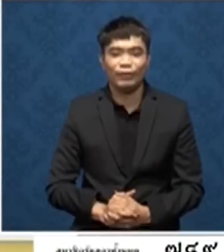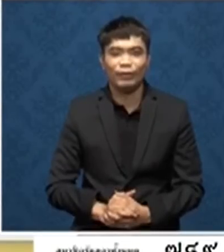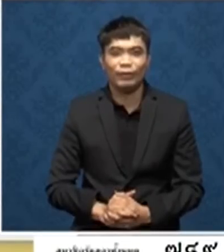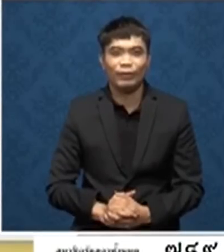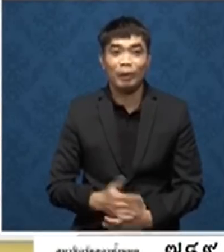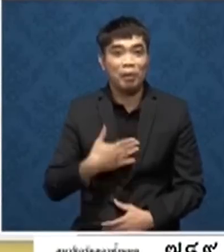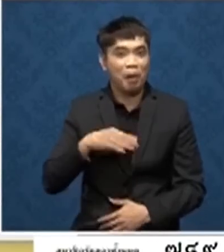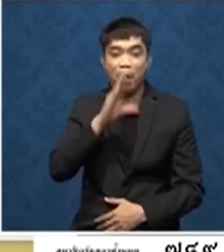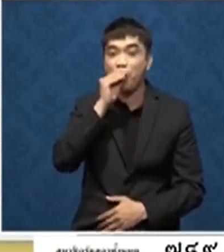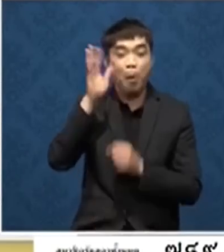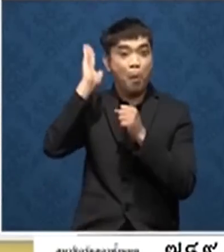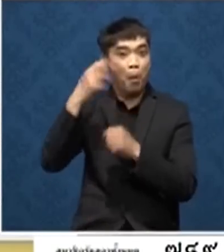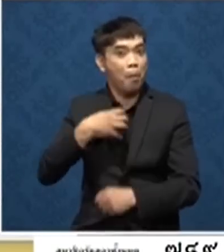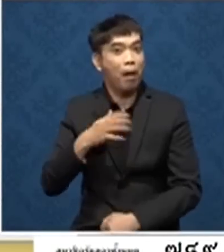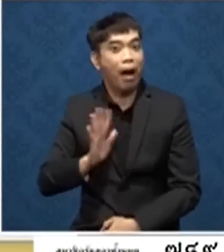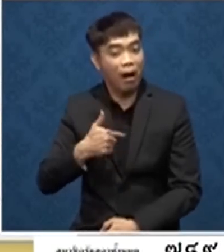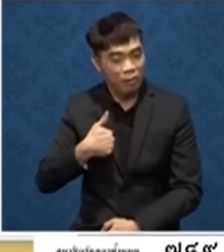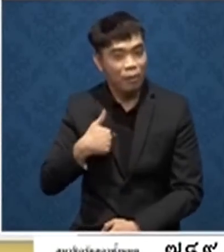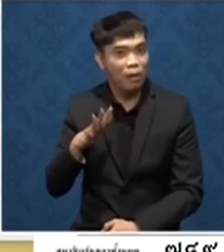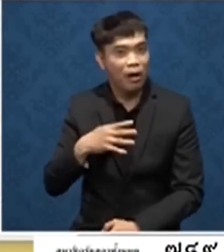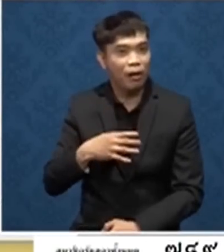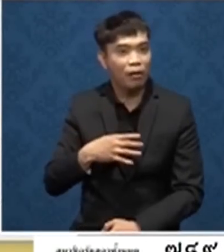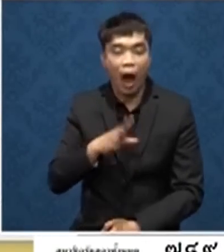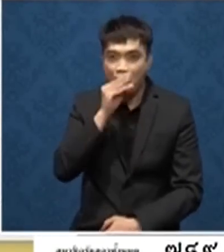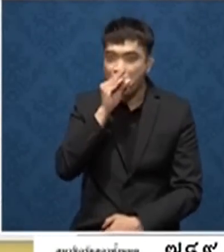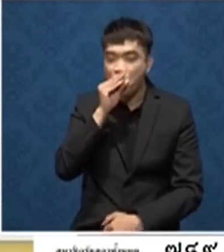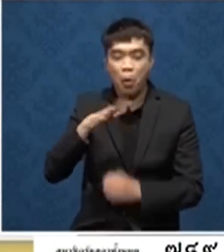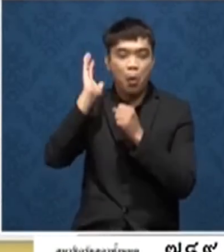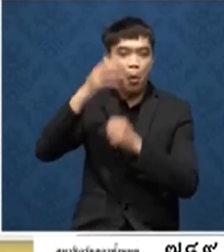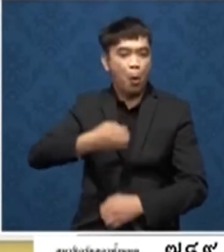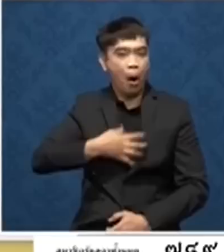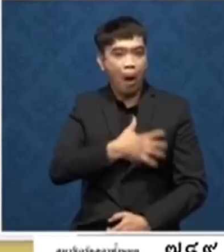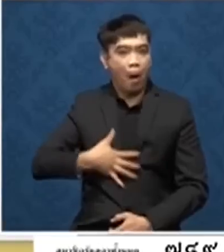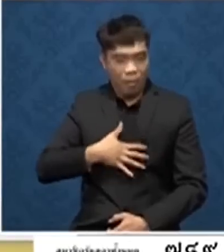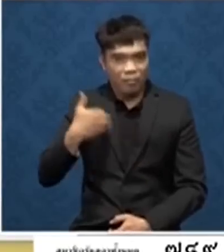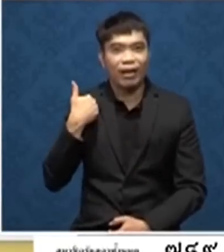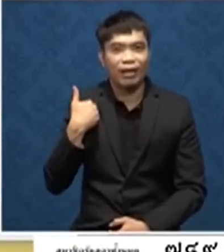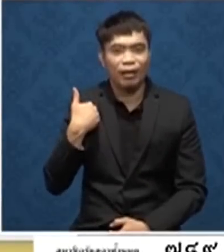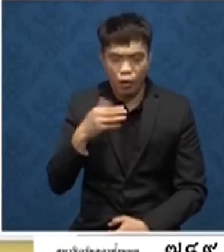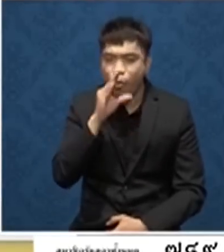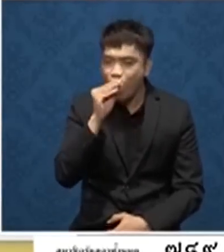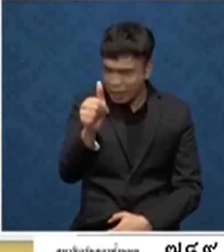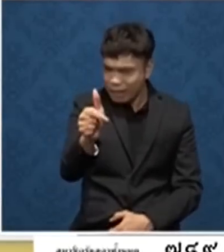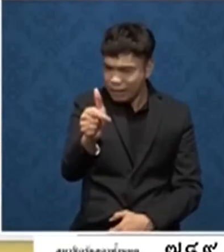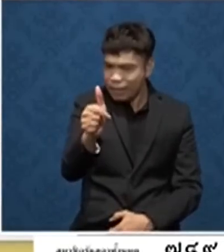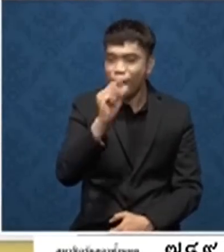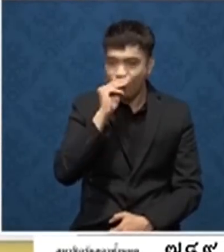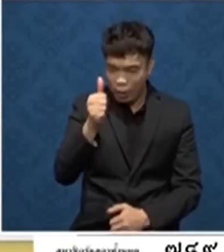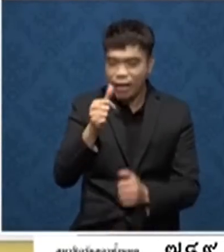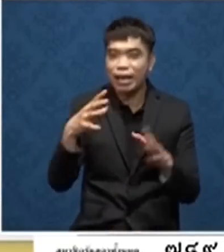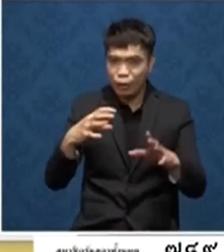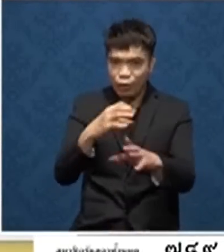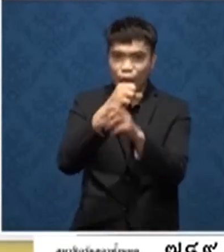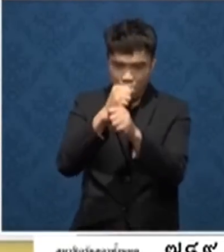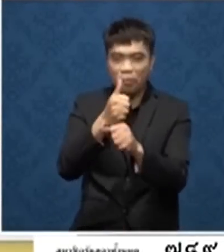ต่อผมก็จะไม่พูดก็ขึ้นเหมือนกันครับผมรักสถาบันครับท่านผมคิดว่าท่านพูดดีแล้วในถ้าท่านสรุปได้